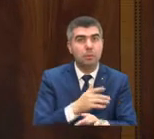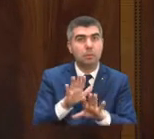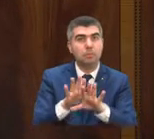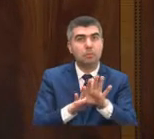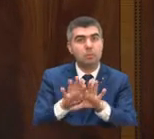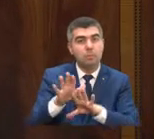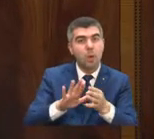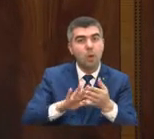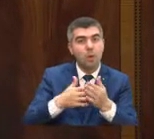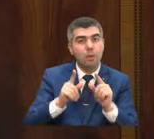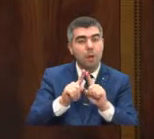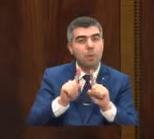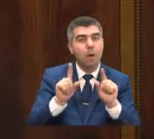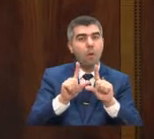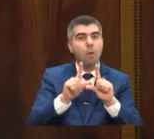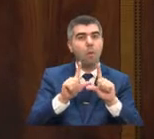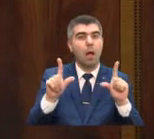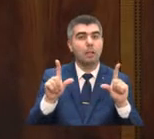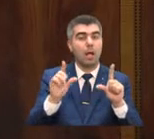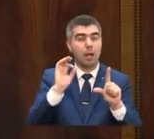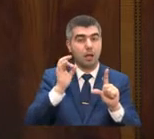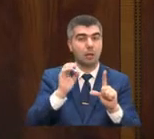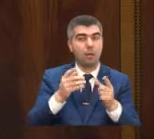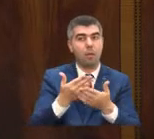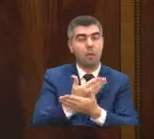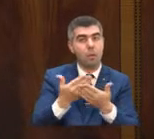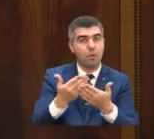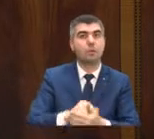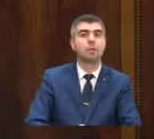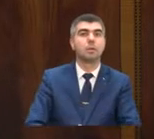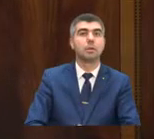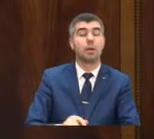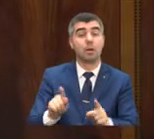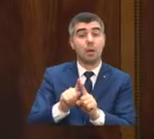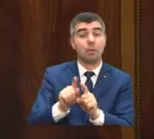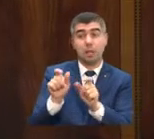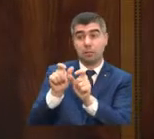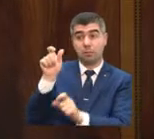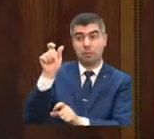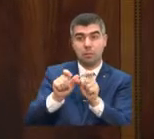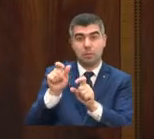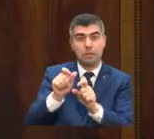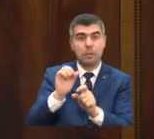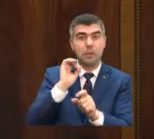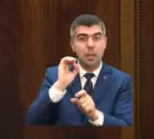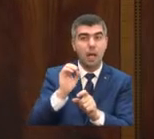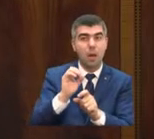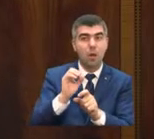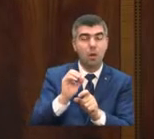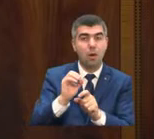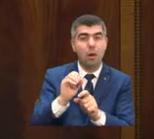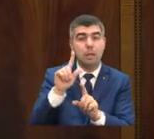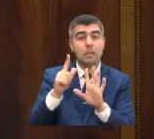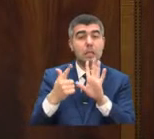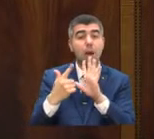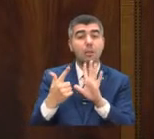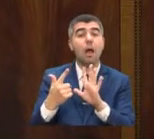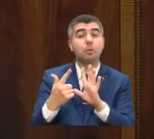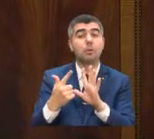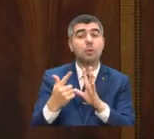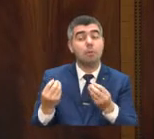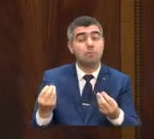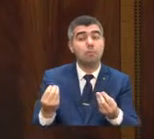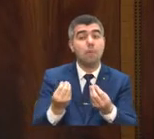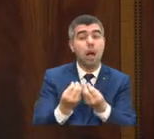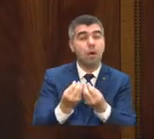في التعامل مع الحادث الإرهابي الأخير، حيث تم التعرف على هوية الإرهابيين بسرعة فائقة واعتقالهم